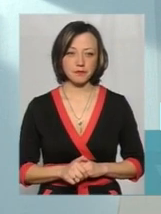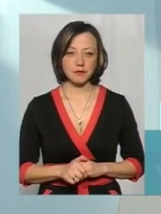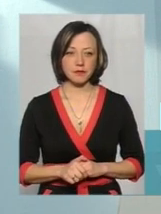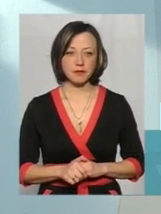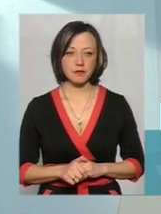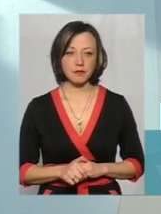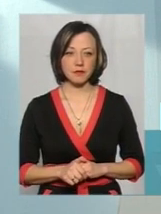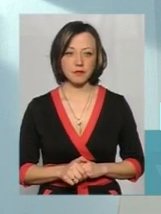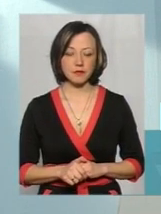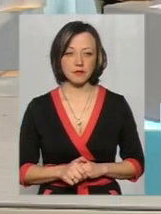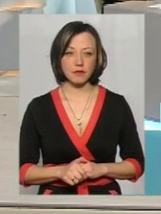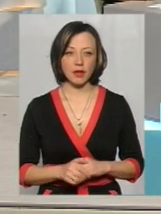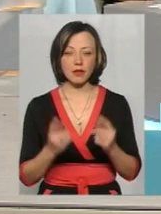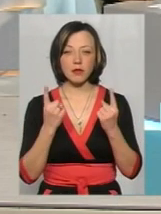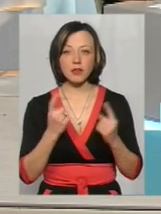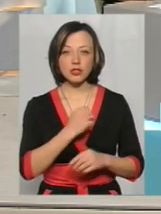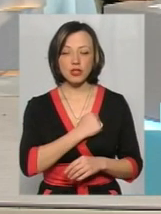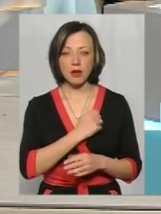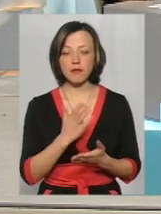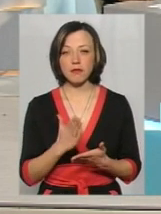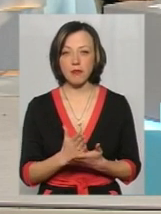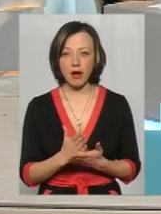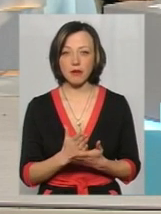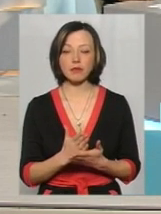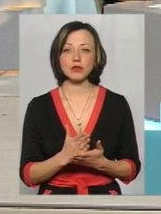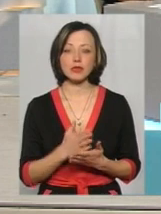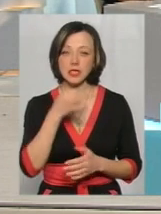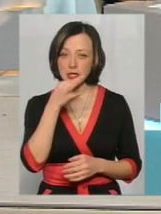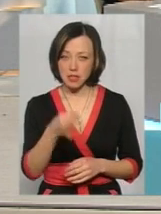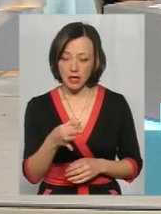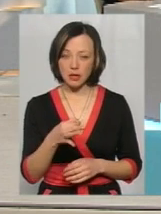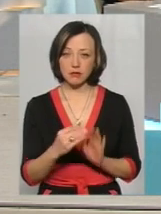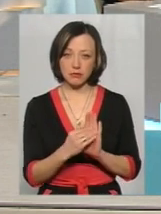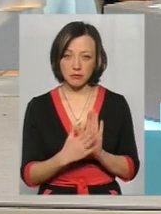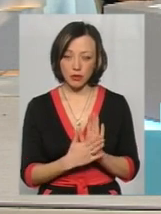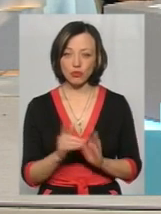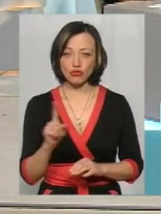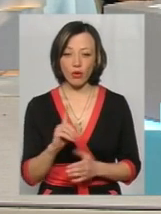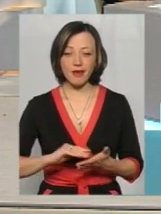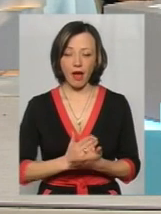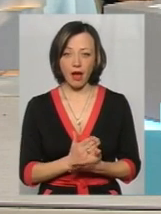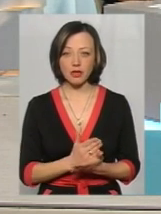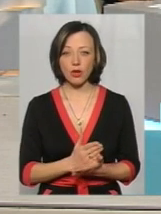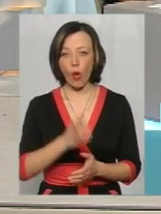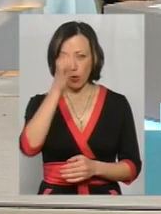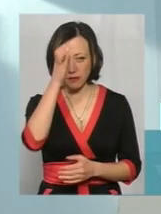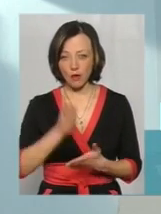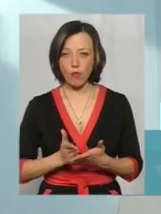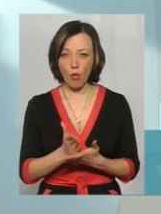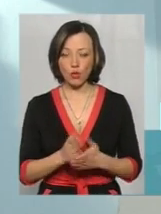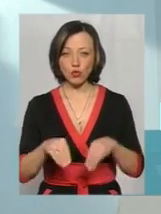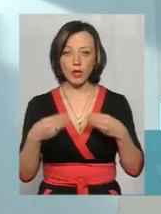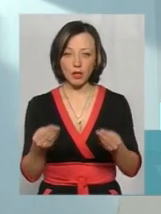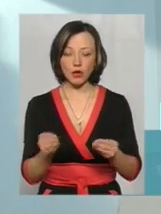навчальний. На превеликий жаль, маємо констатувати, що якість освітніх послуг, які надаються